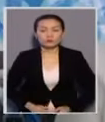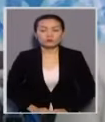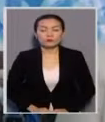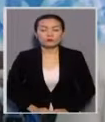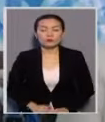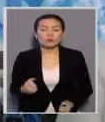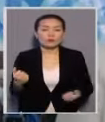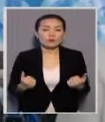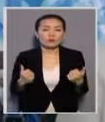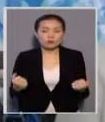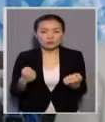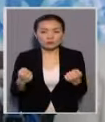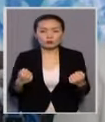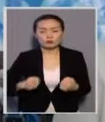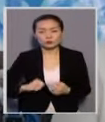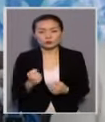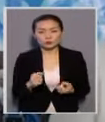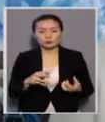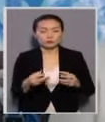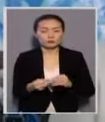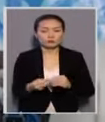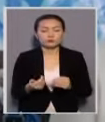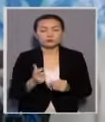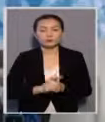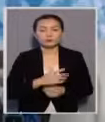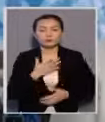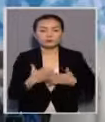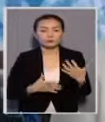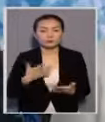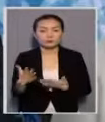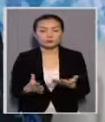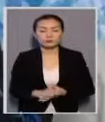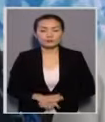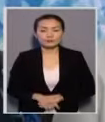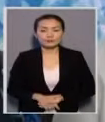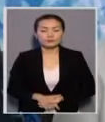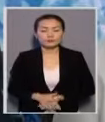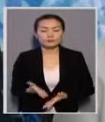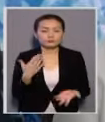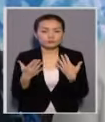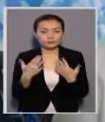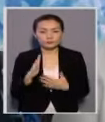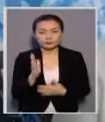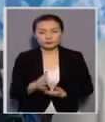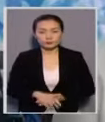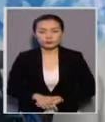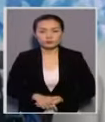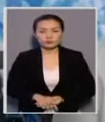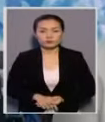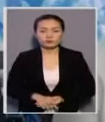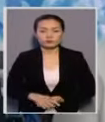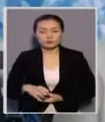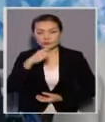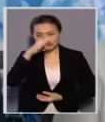бұл достық. Спорт бұл адамның бір біріне жаңағы қарым қатынасы. Болашақ біздің